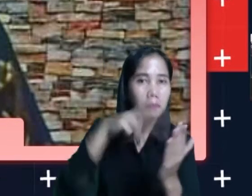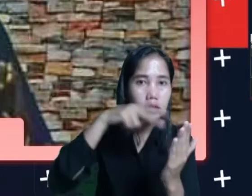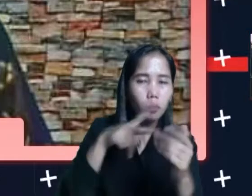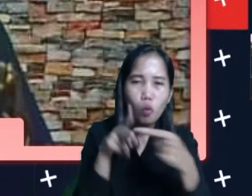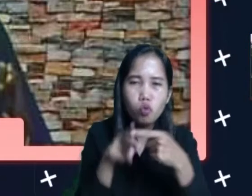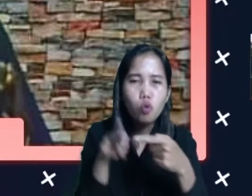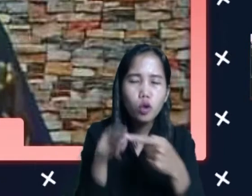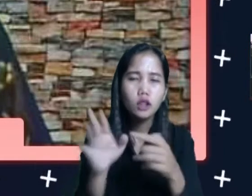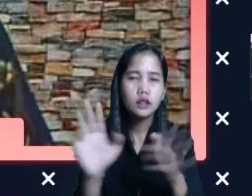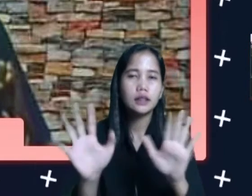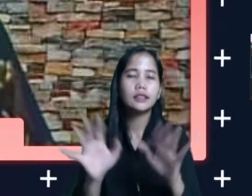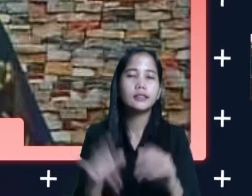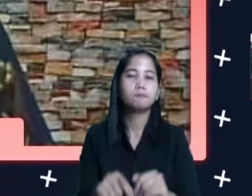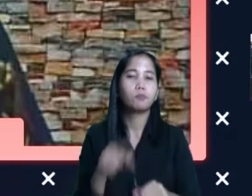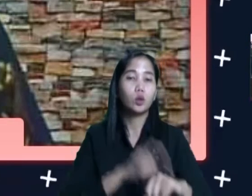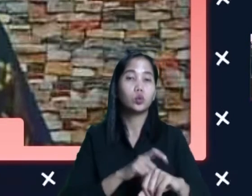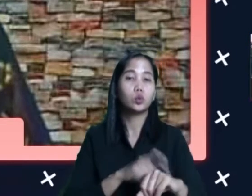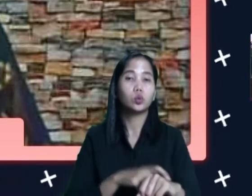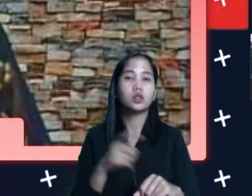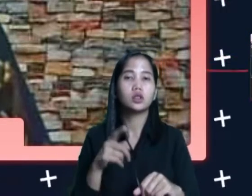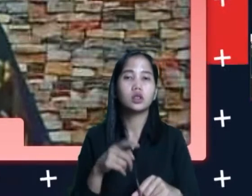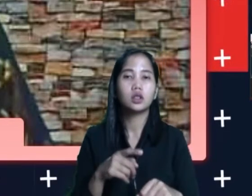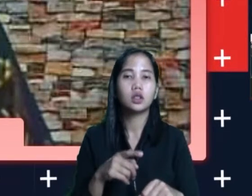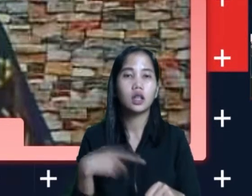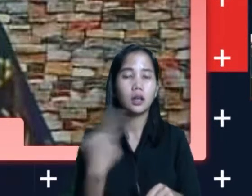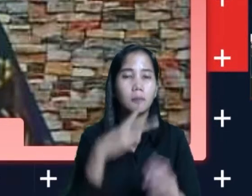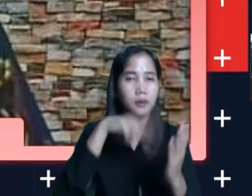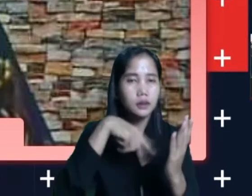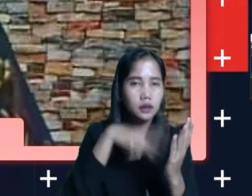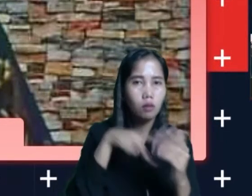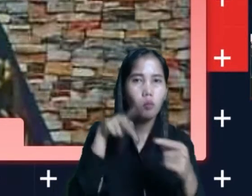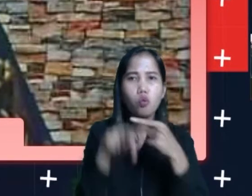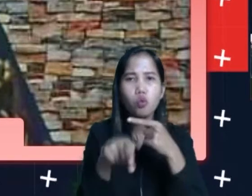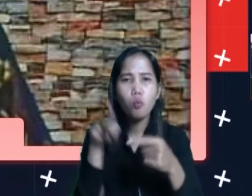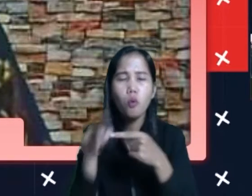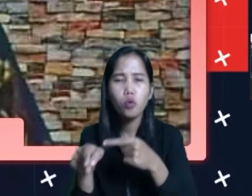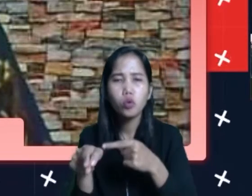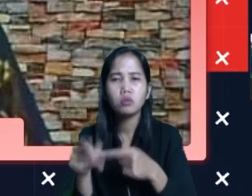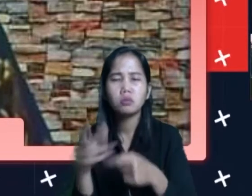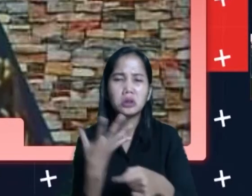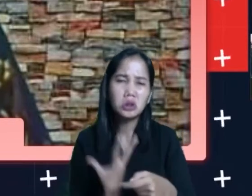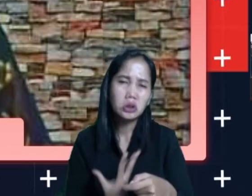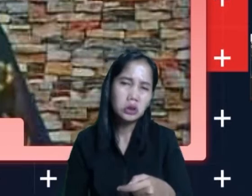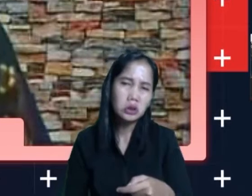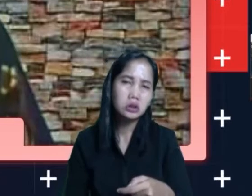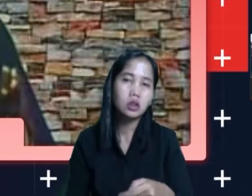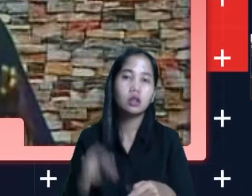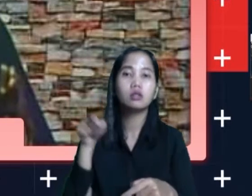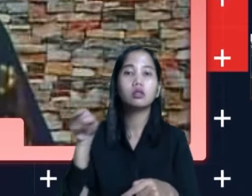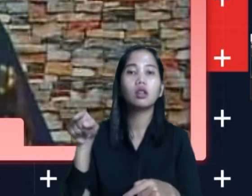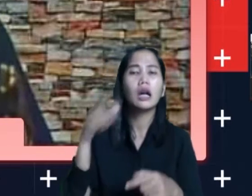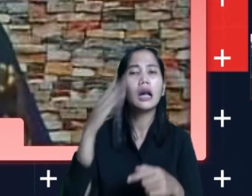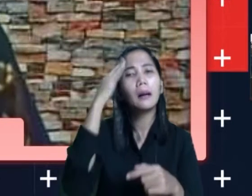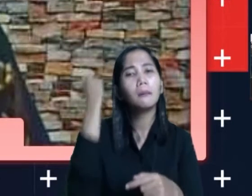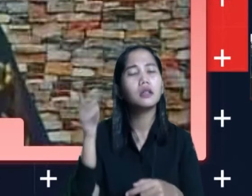begini kepada saya? Kita sedih sekali bacanya. Tahu-tahu waktu besok kita baca lanjutnya, oh maksud dia